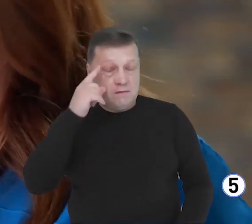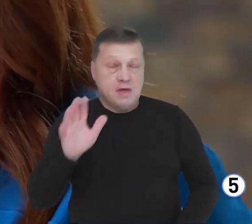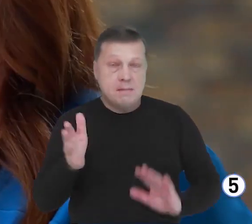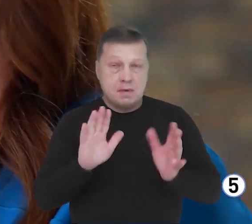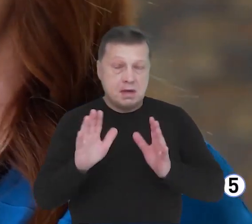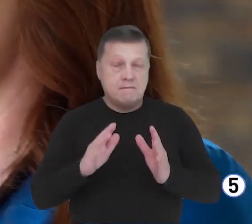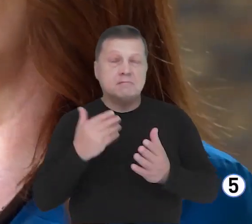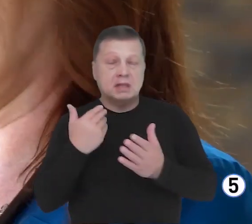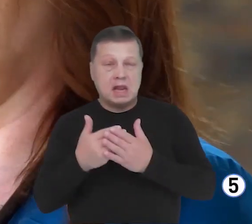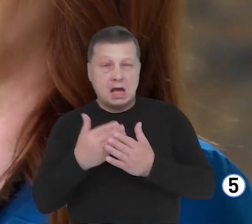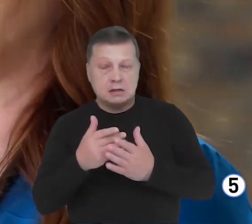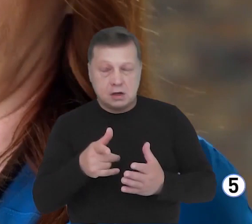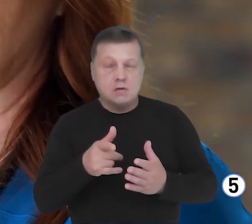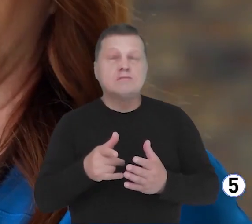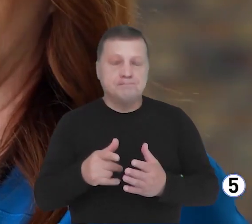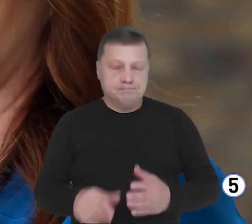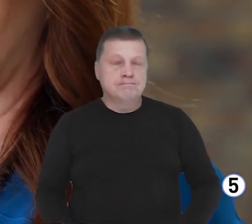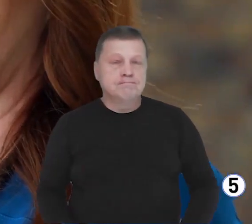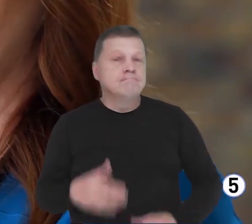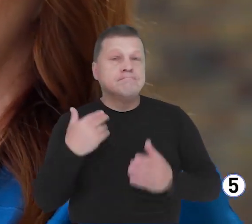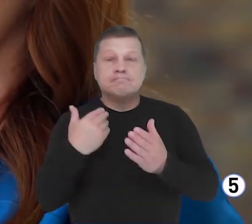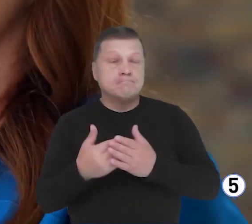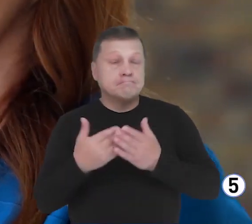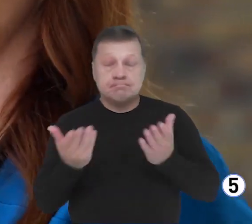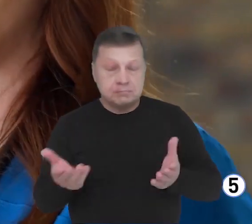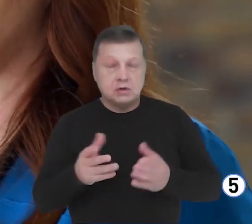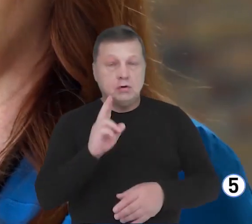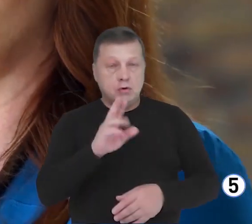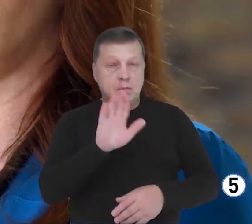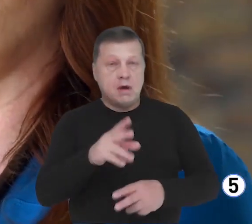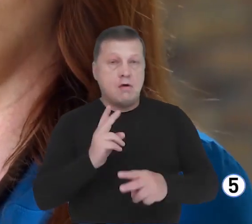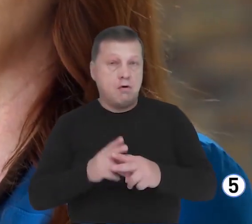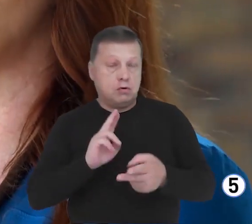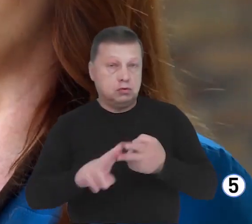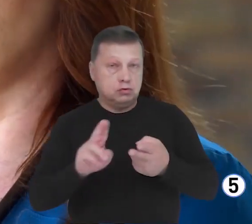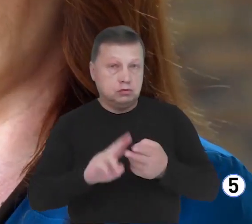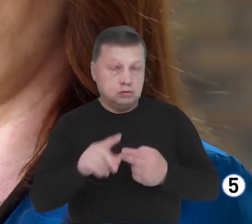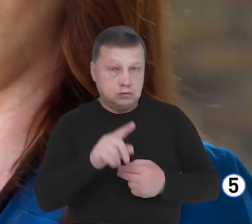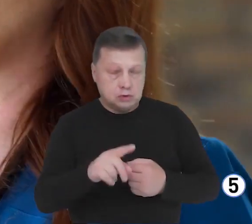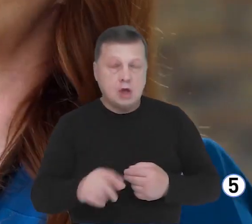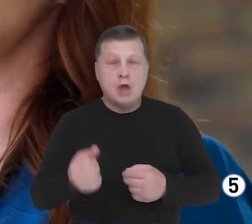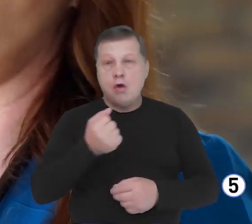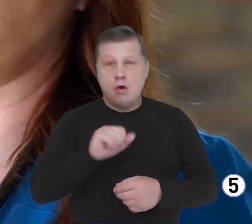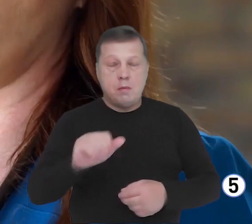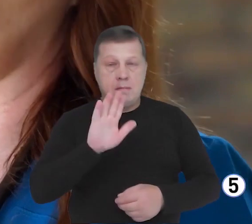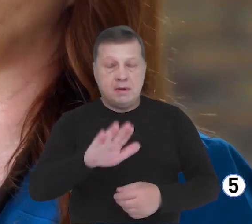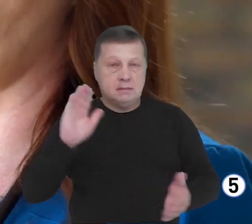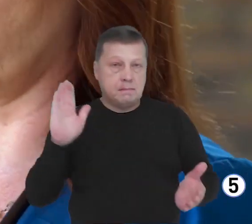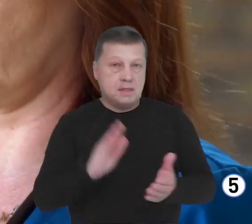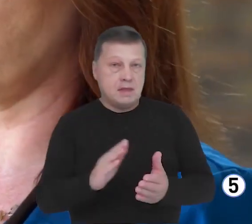I wiemy mniej więcej, dlaczego tak się dzieje. Przede wszystkim dlatego, że osoby chore na cukrzycę mają